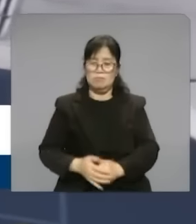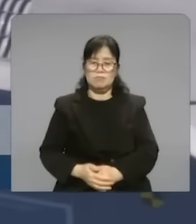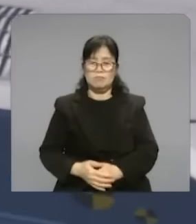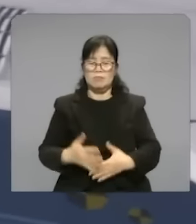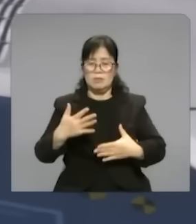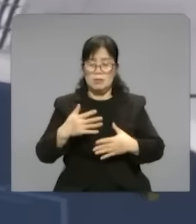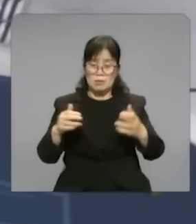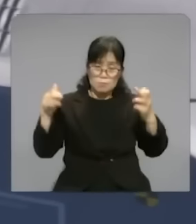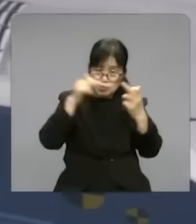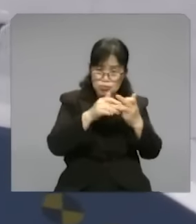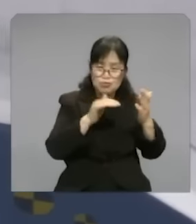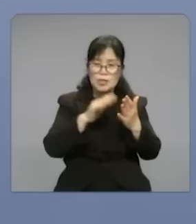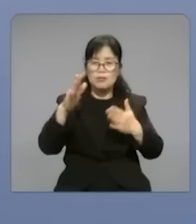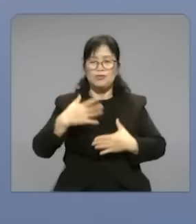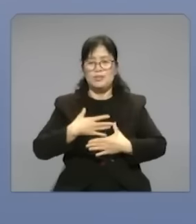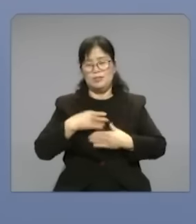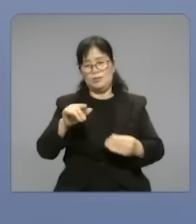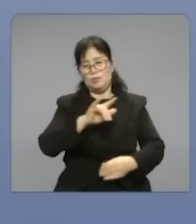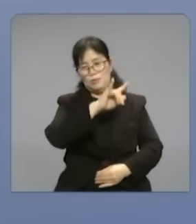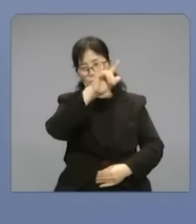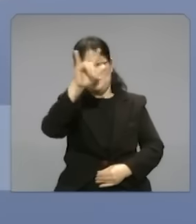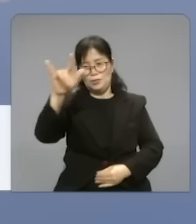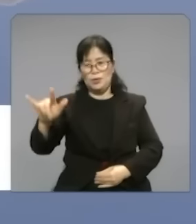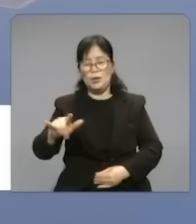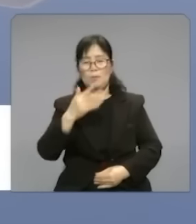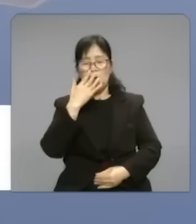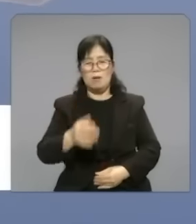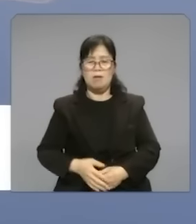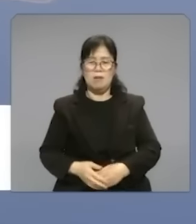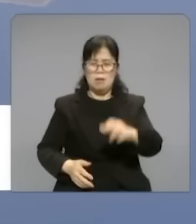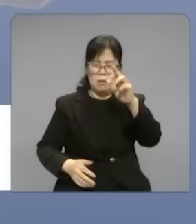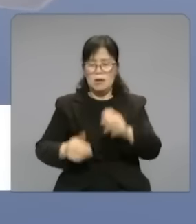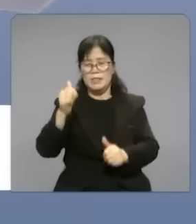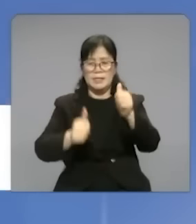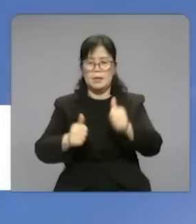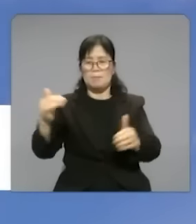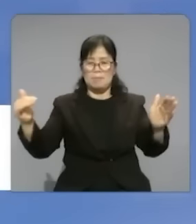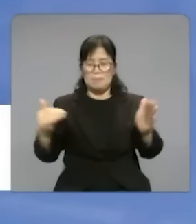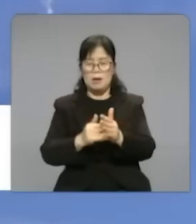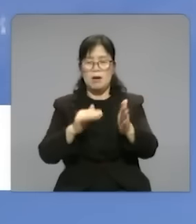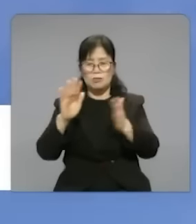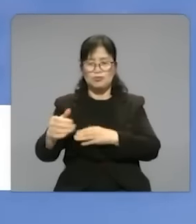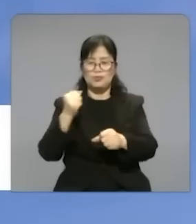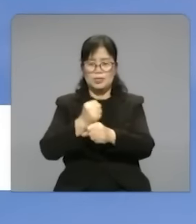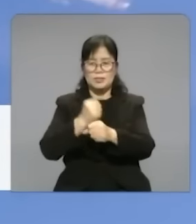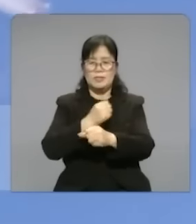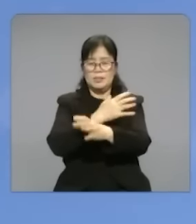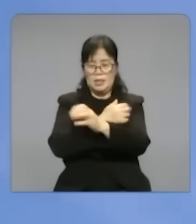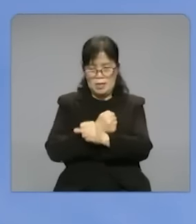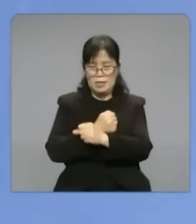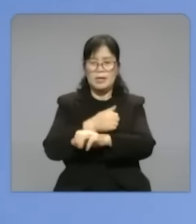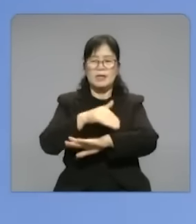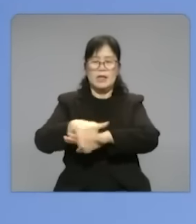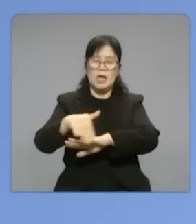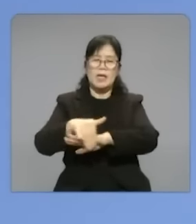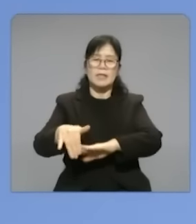안정적인 비행을 유지합니다. 올해는 무장 발사 시험까지 마친 뒤 양산 계약을 체결할